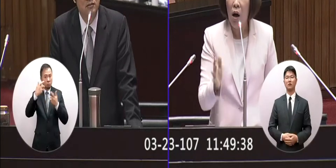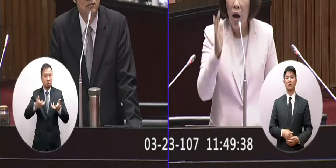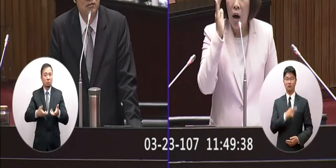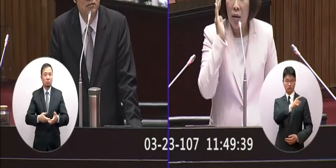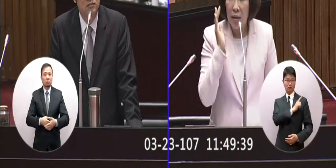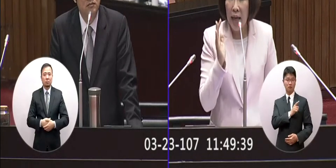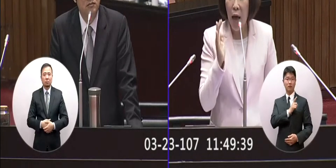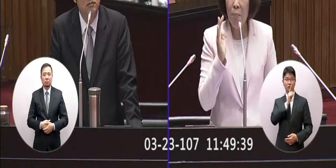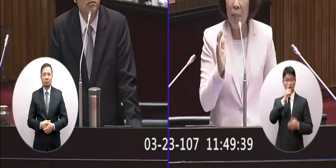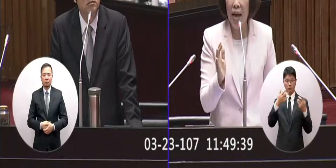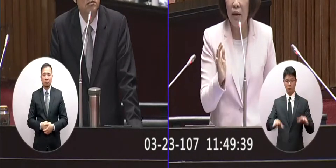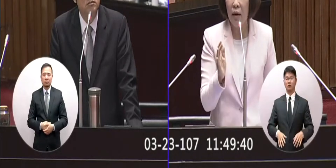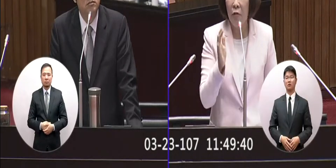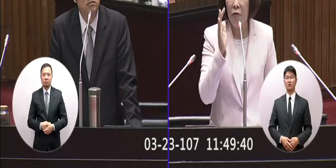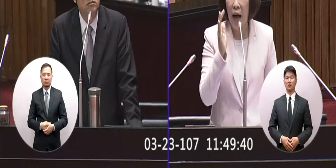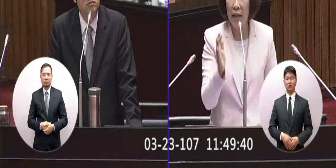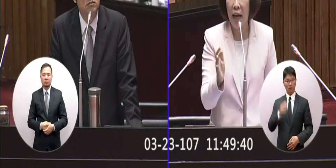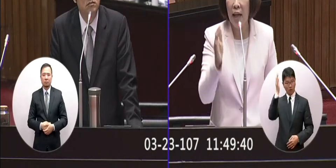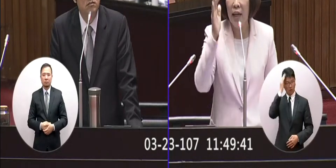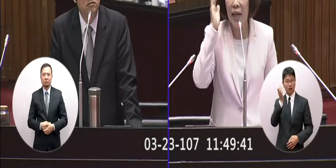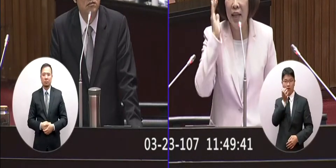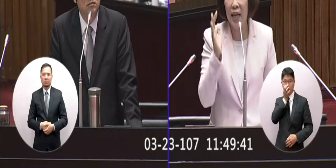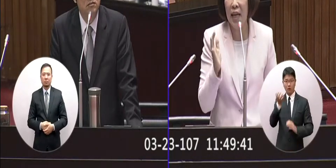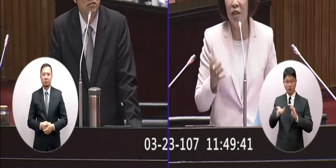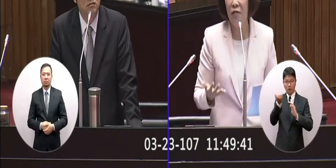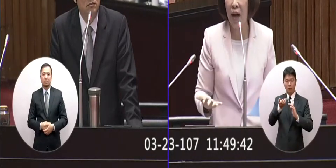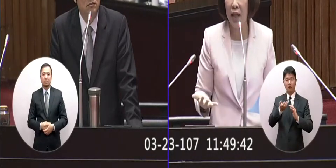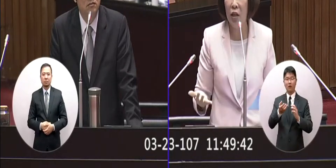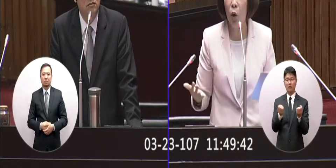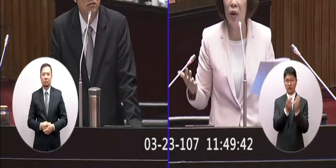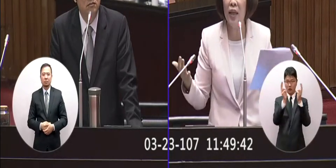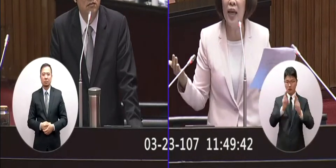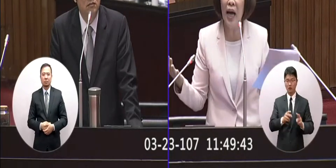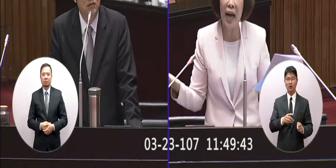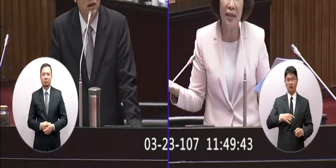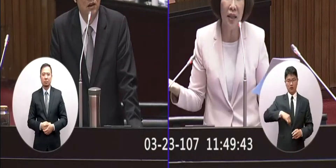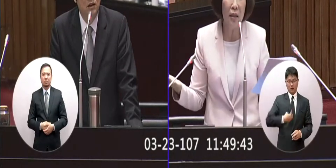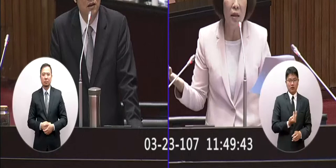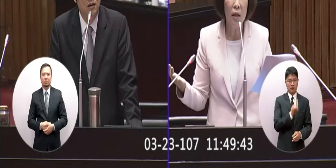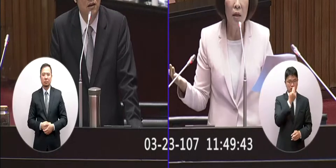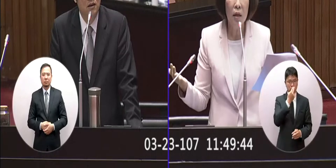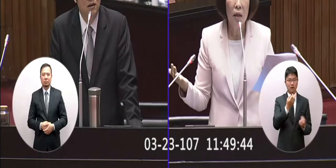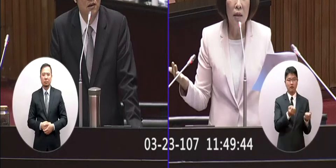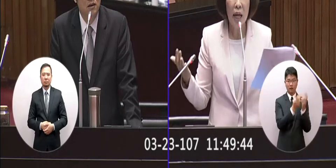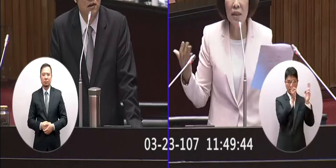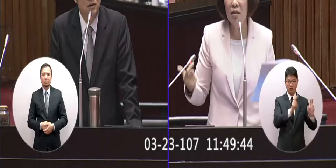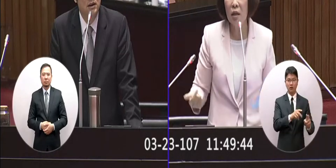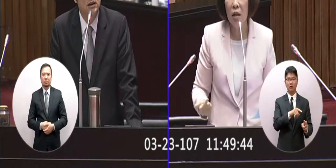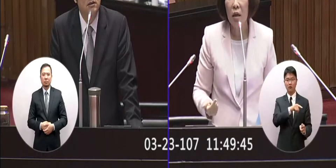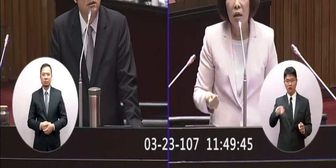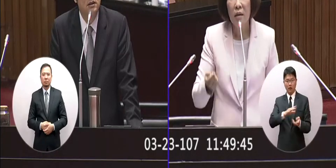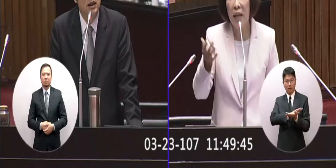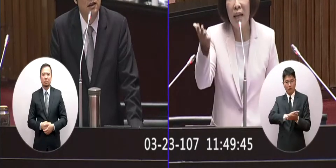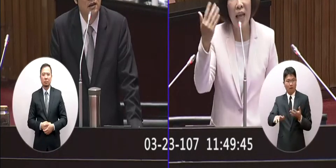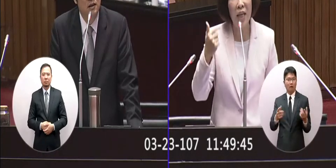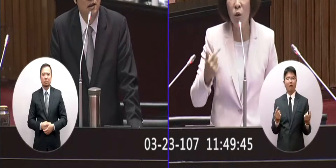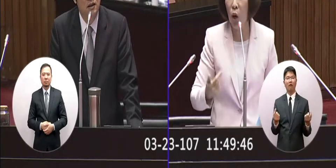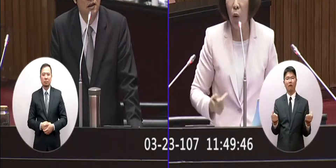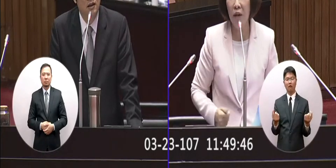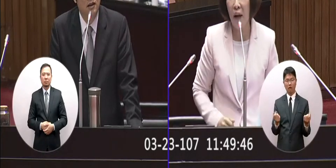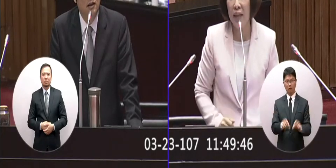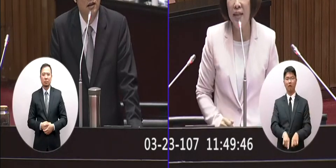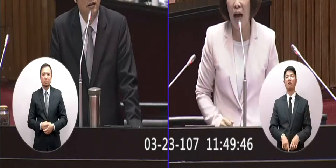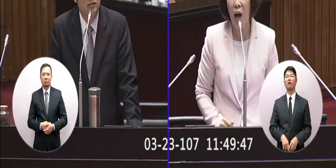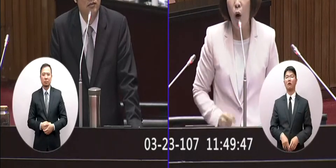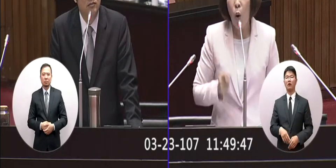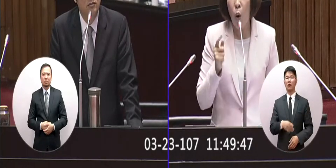过燃煤的发电跟天然气的发电都一样干净，那这样子，你看台中